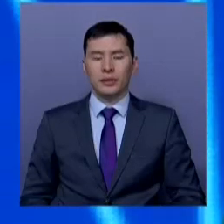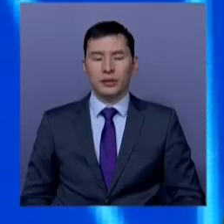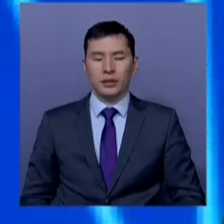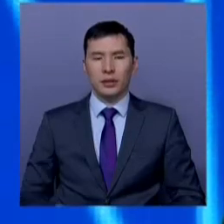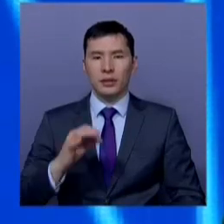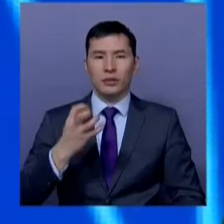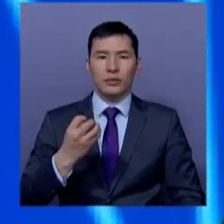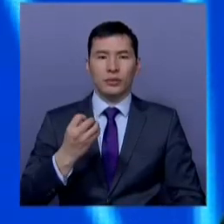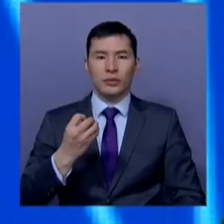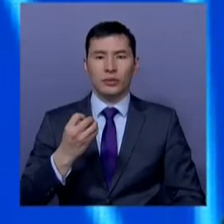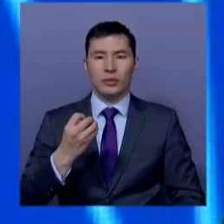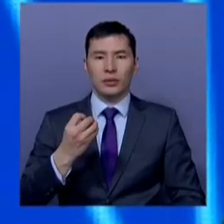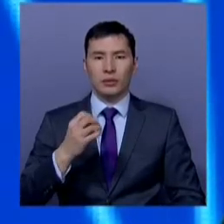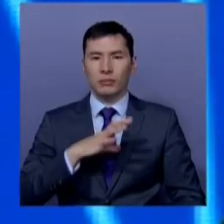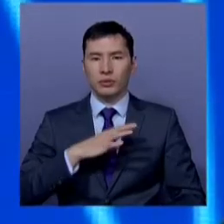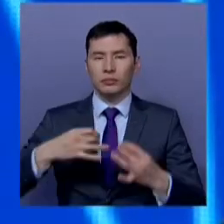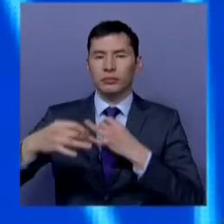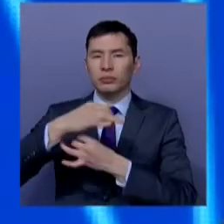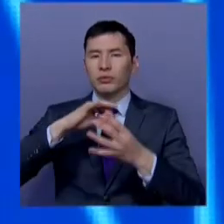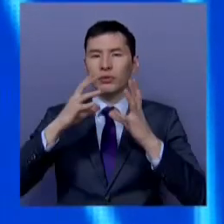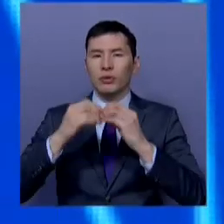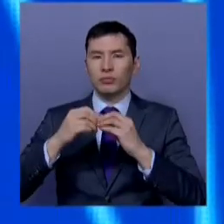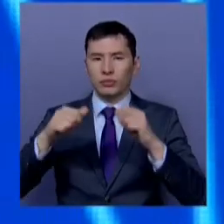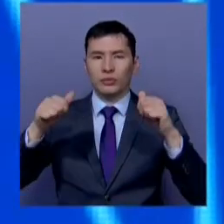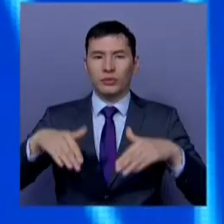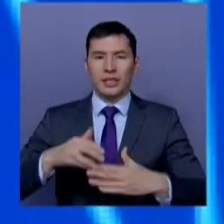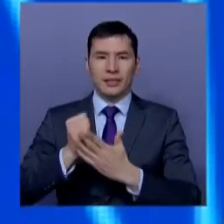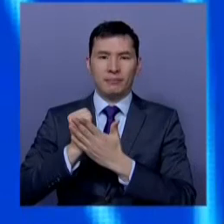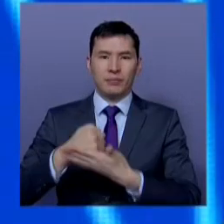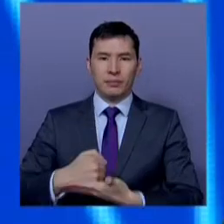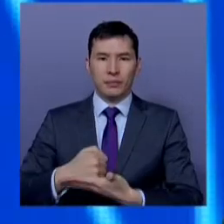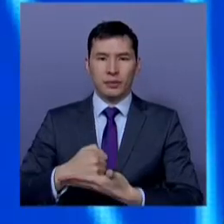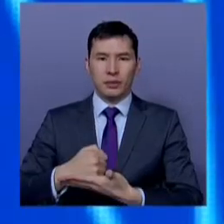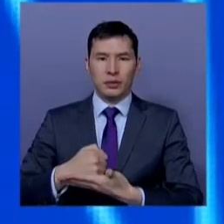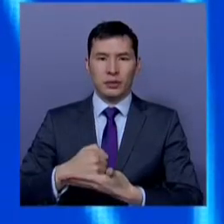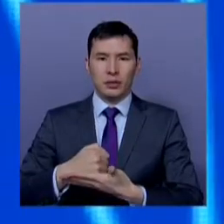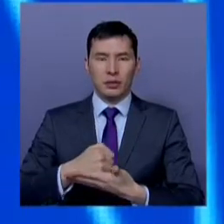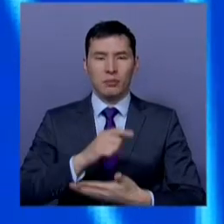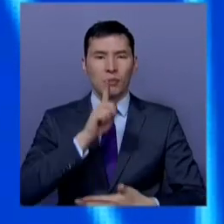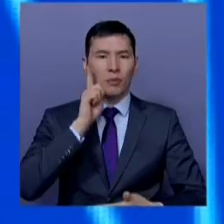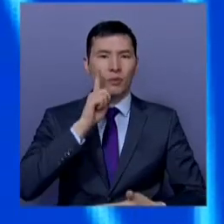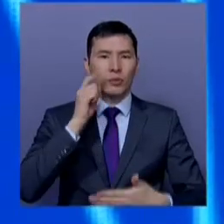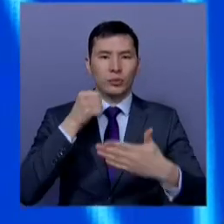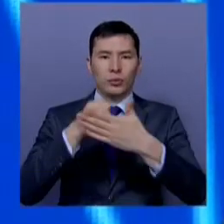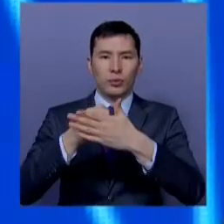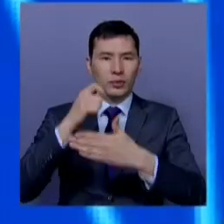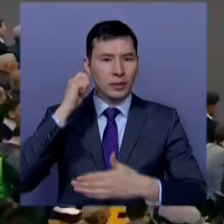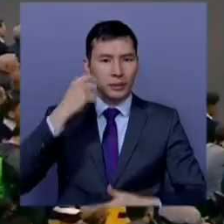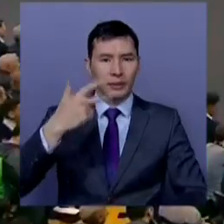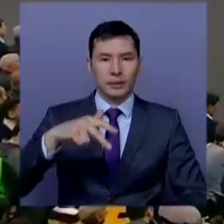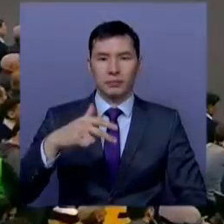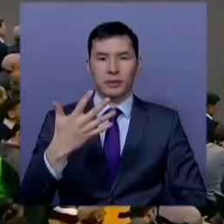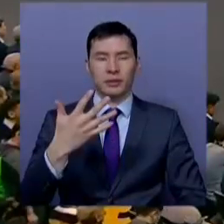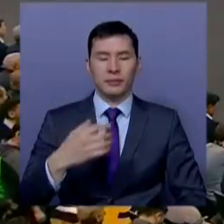и утвердили целевую аудиторию программы. Это молодежь до 35 лет.